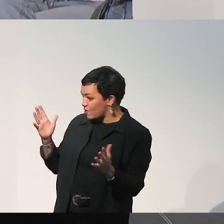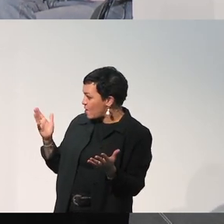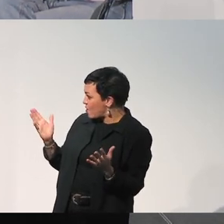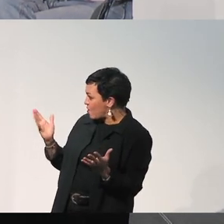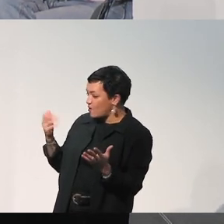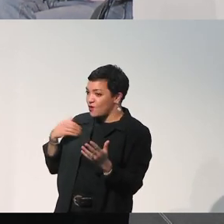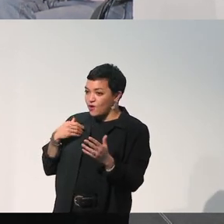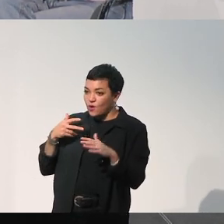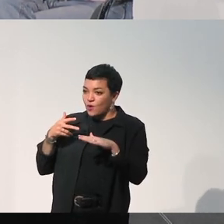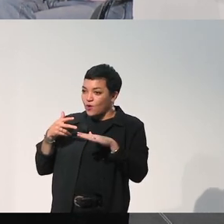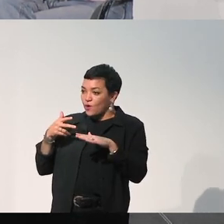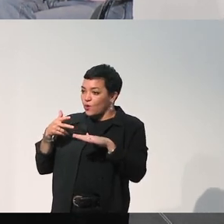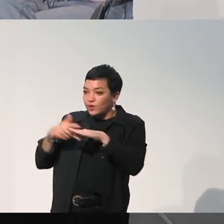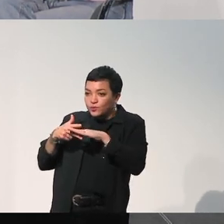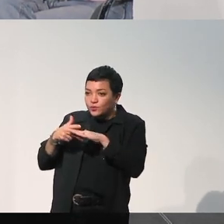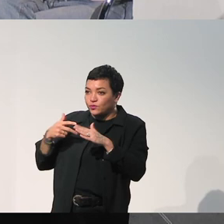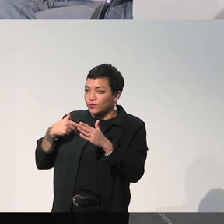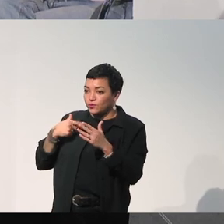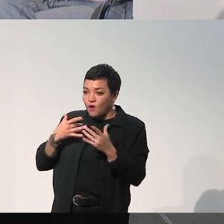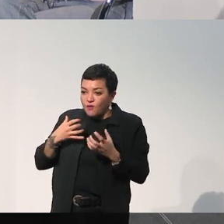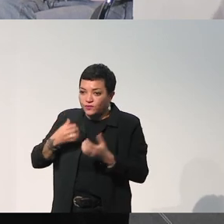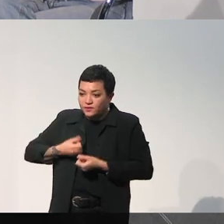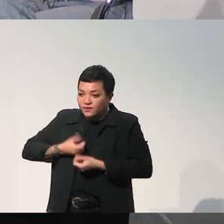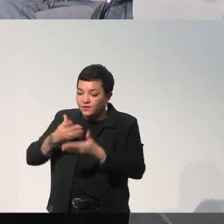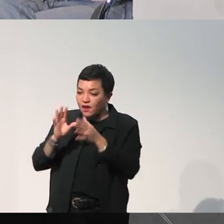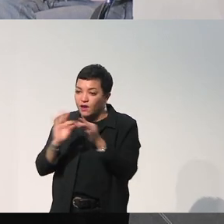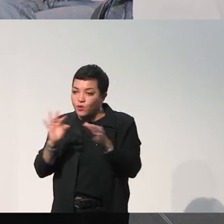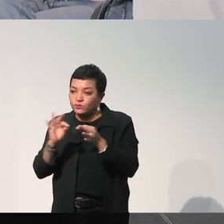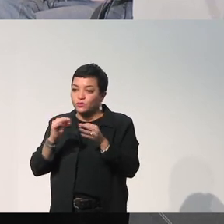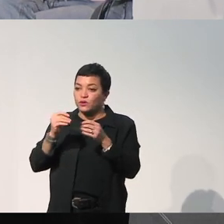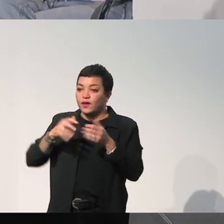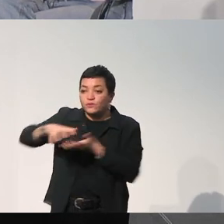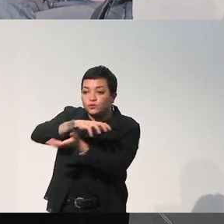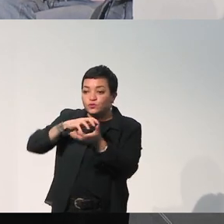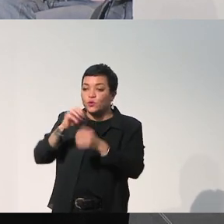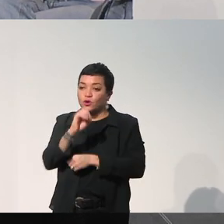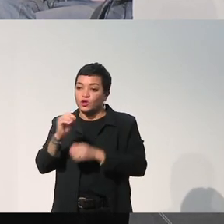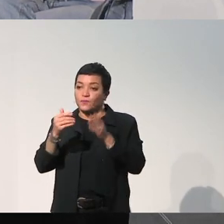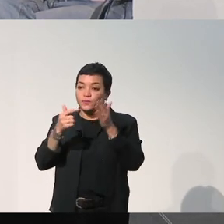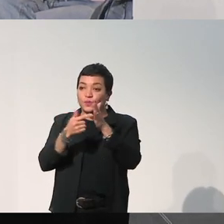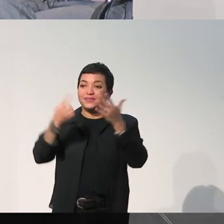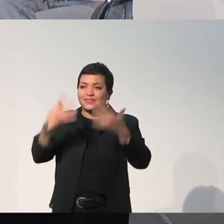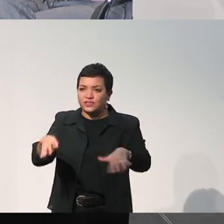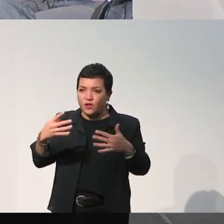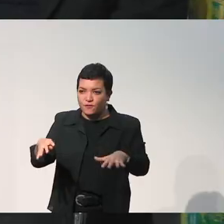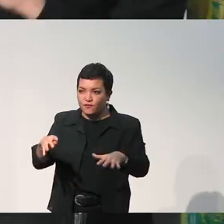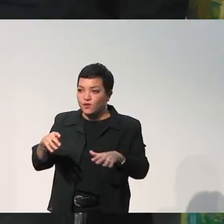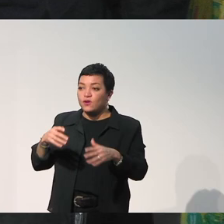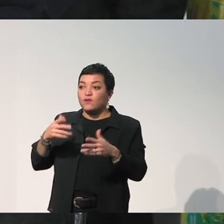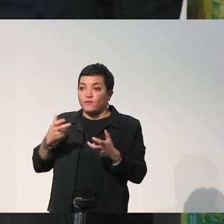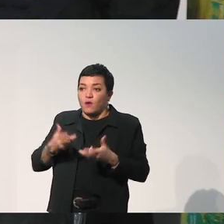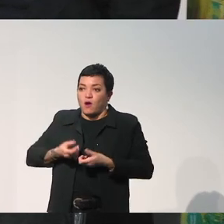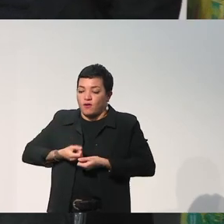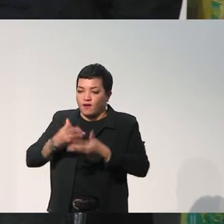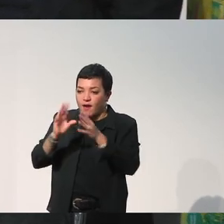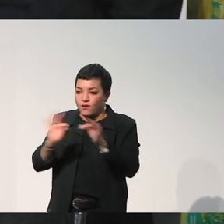que vous aviez au départ de raconter la révolution d'octobre 2019. C'est cette prise de conscience que vous ne connaissiez pas finalement